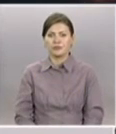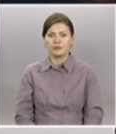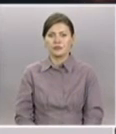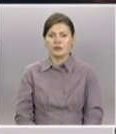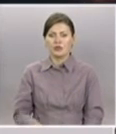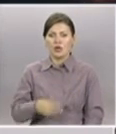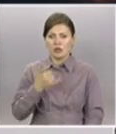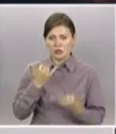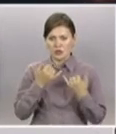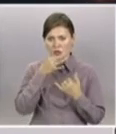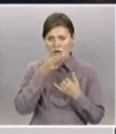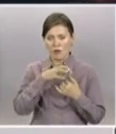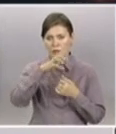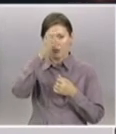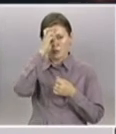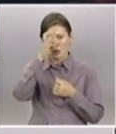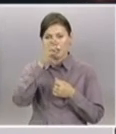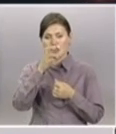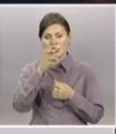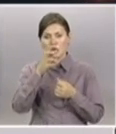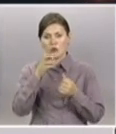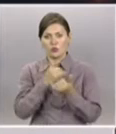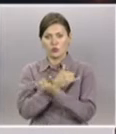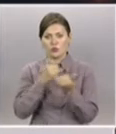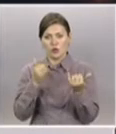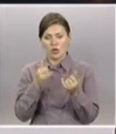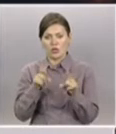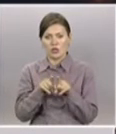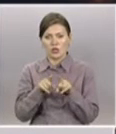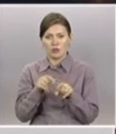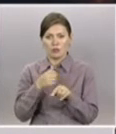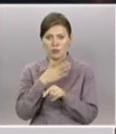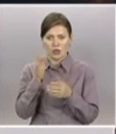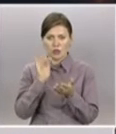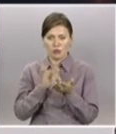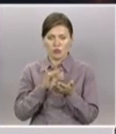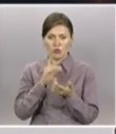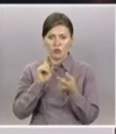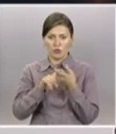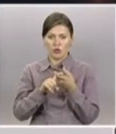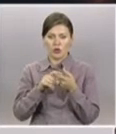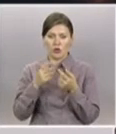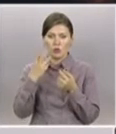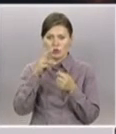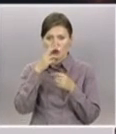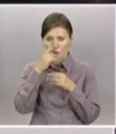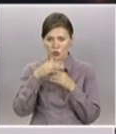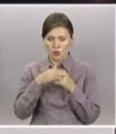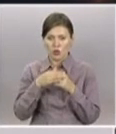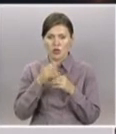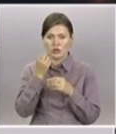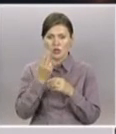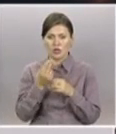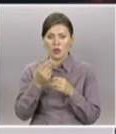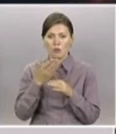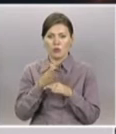кеттім. Мемлекеттік услуга деп отырмыз. Ол жаңағы біздің қала бойынша 30-ға жоқ